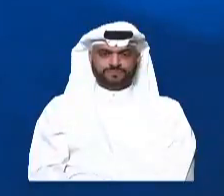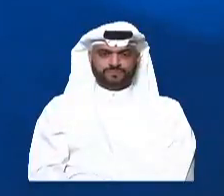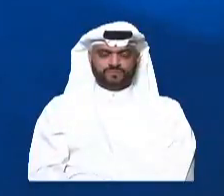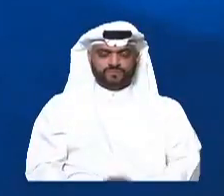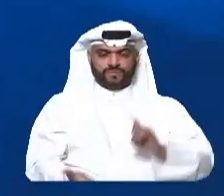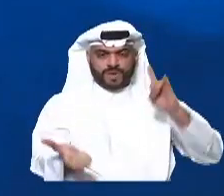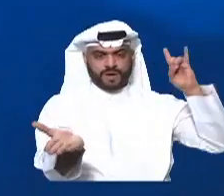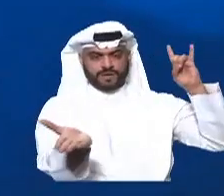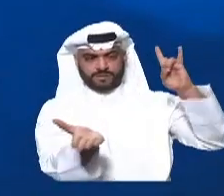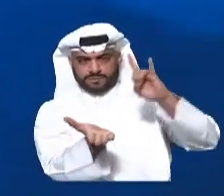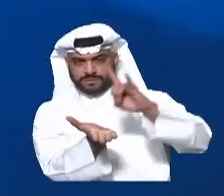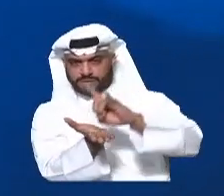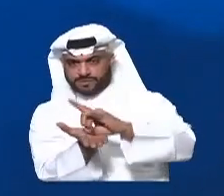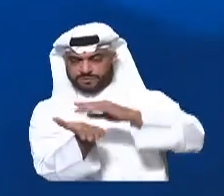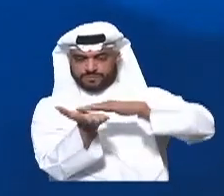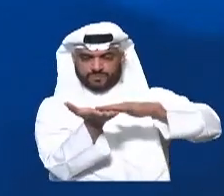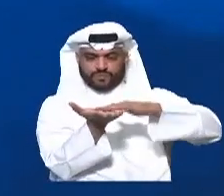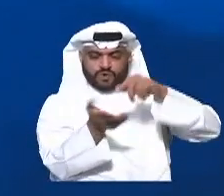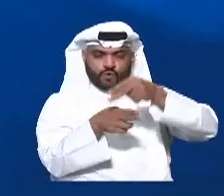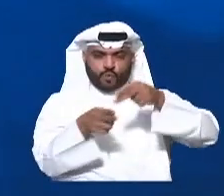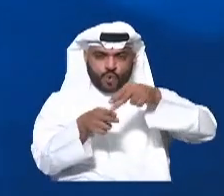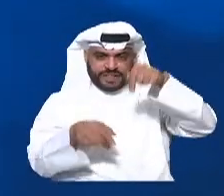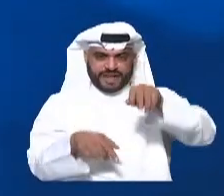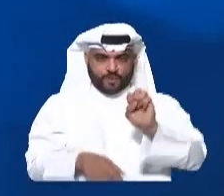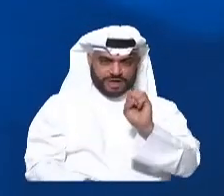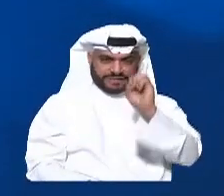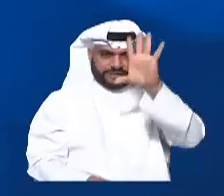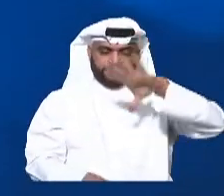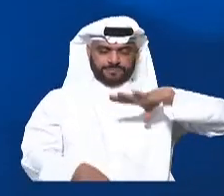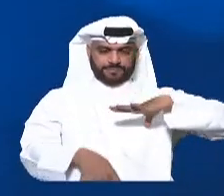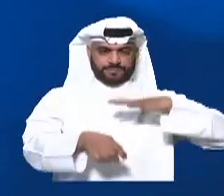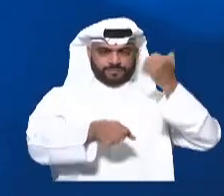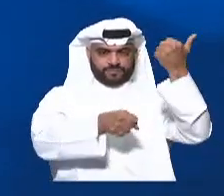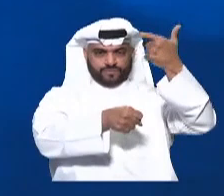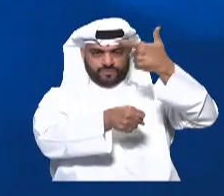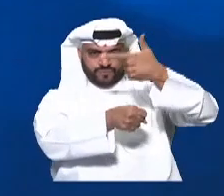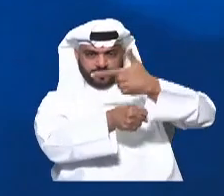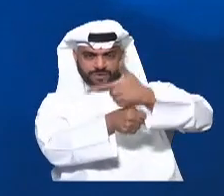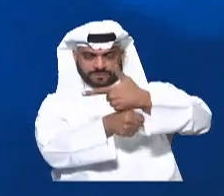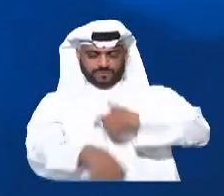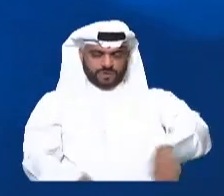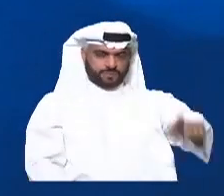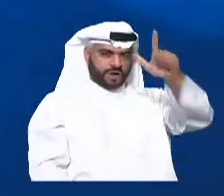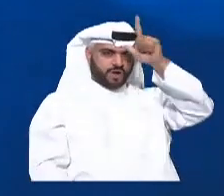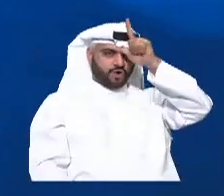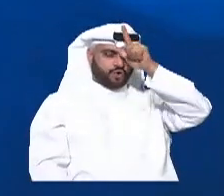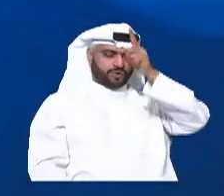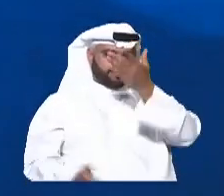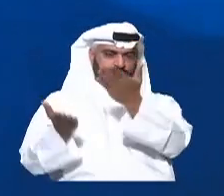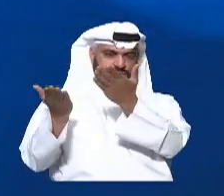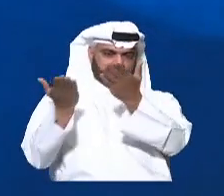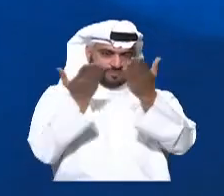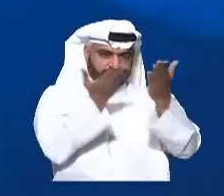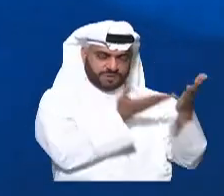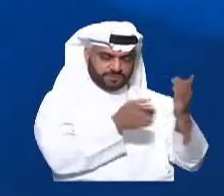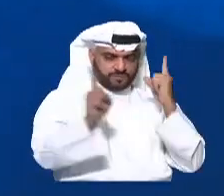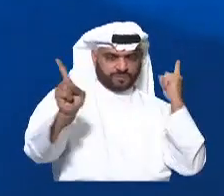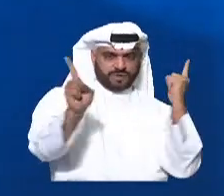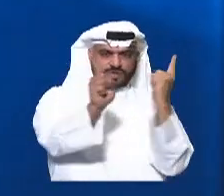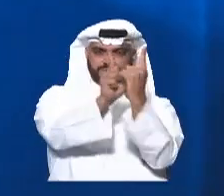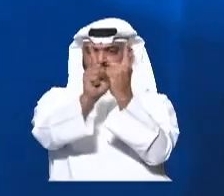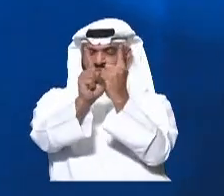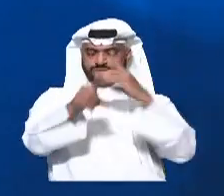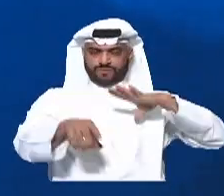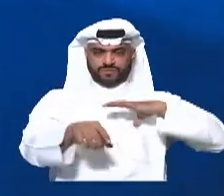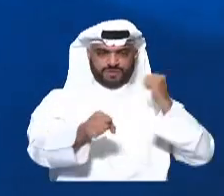وصل إلى البلاد صاحب السمو الملكي الأمير الحسين بن عبد الله الثاني بن الحسين ولي العهد في المملكة الأردنية الهاشمية